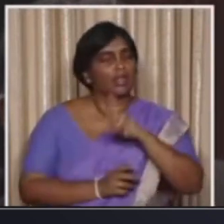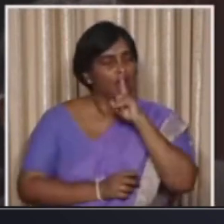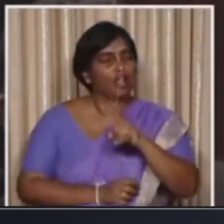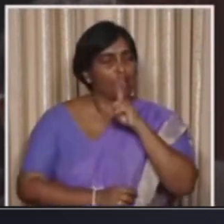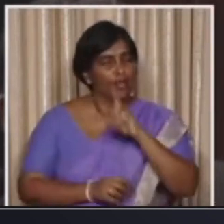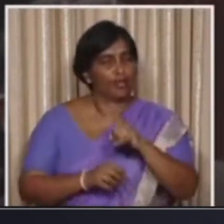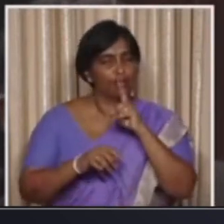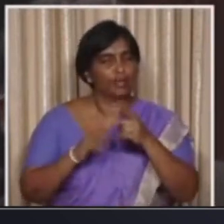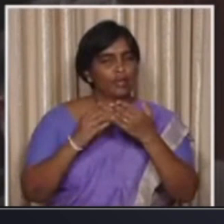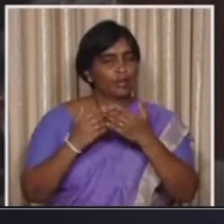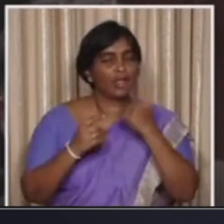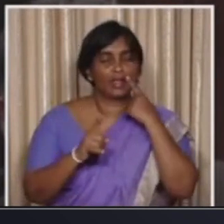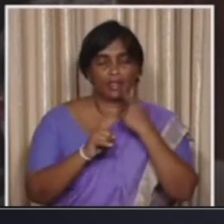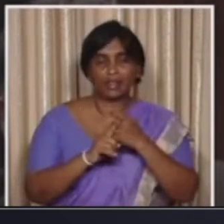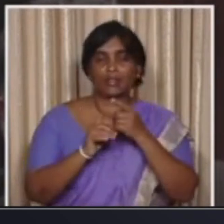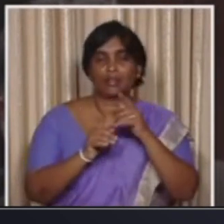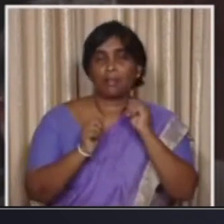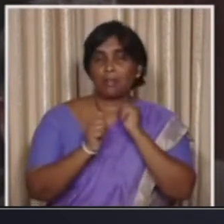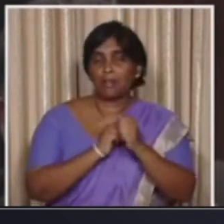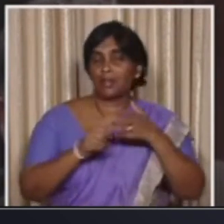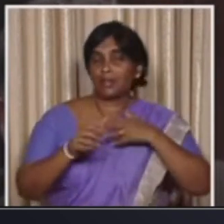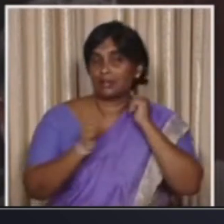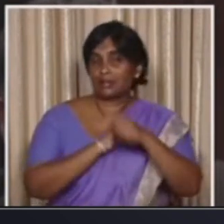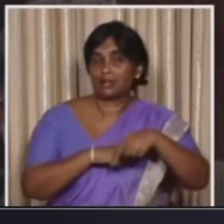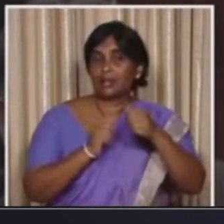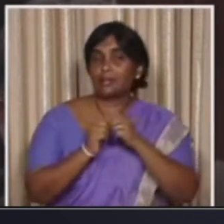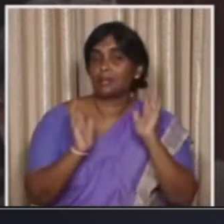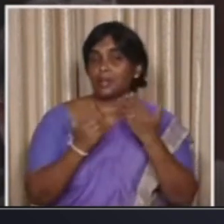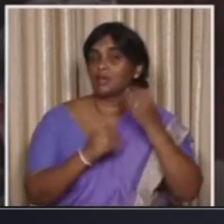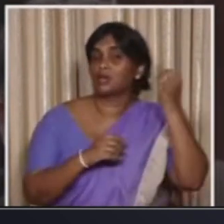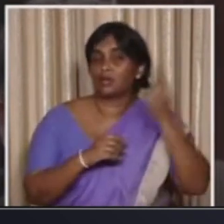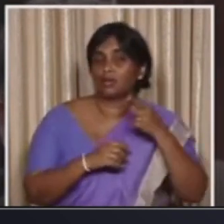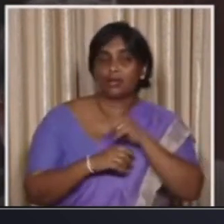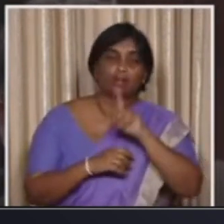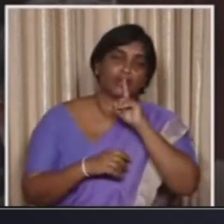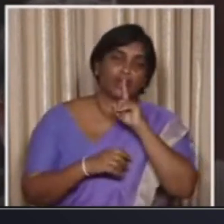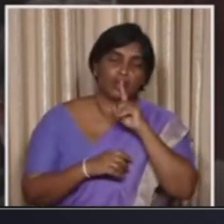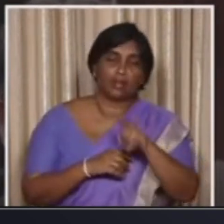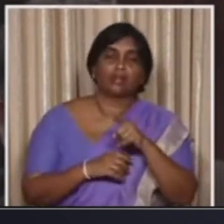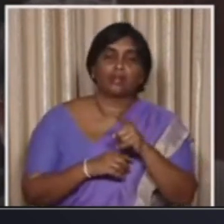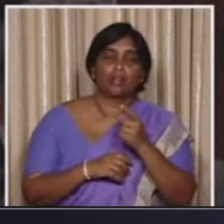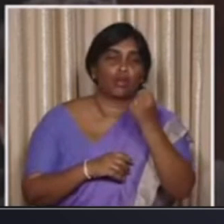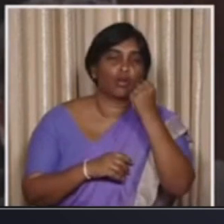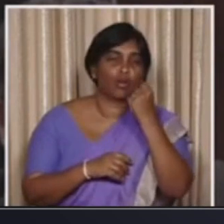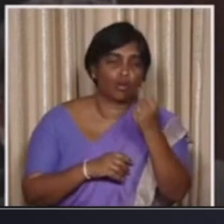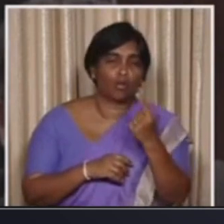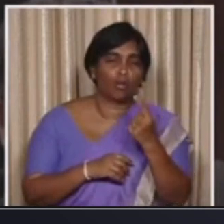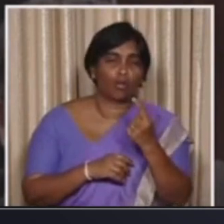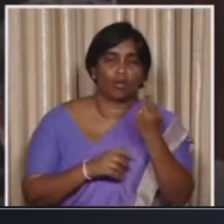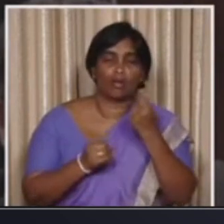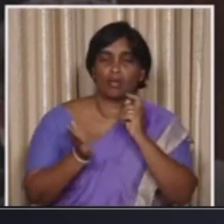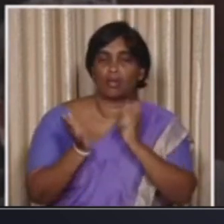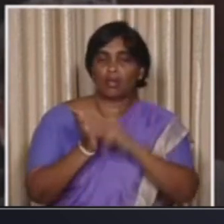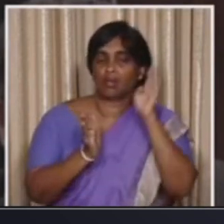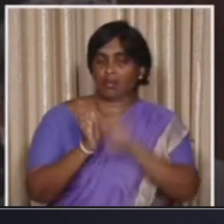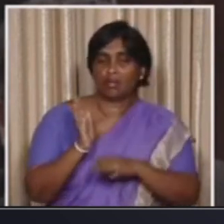ada, me mahanuara bahu itu parian de, aram makan di kawat degila, itu bagian apa? Ekor rupiah lah, time is over. Ayat pertiwaga degilan,